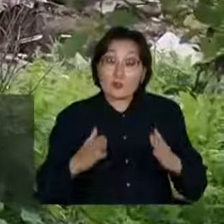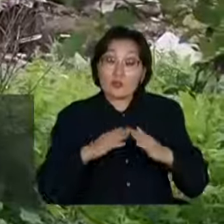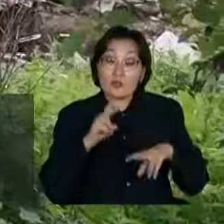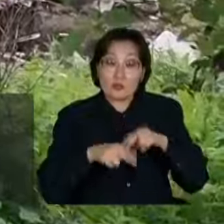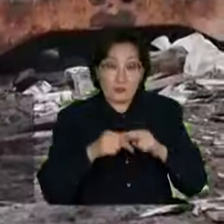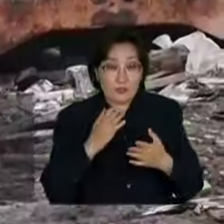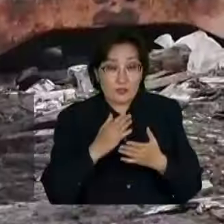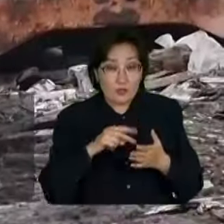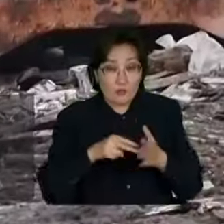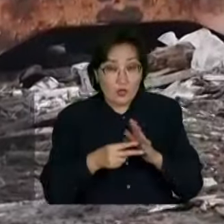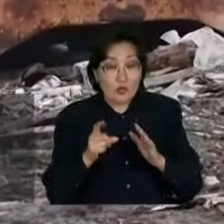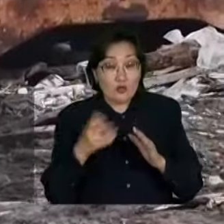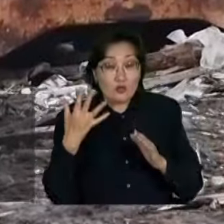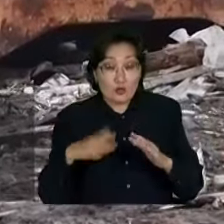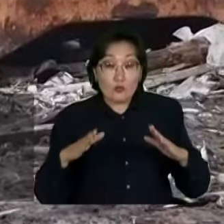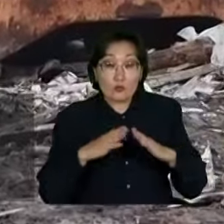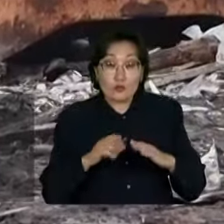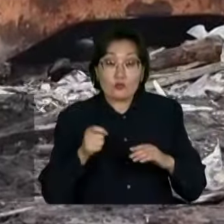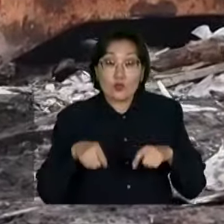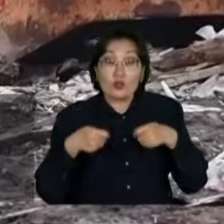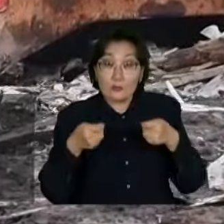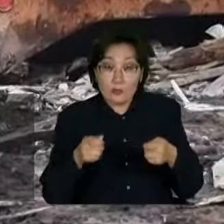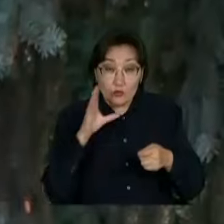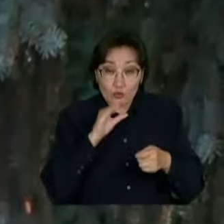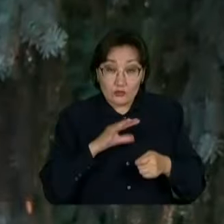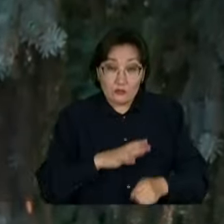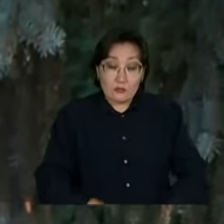жоспарланса, оның 150-інің кілті табысталып үлгерген.